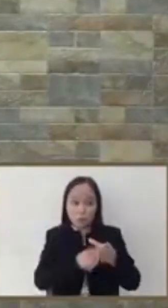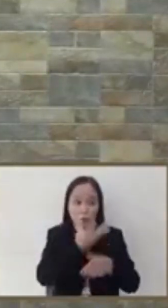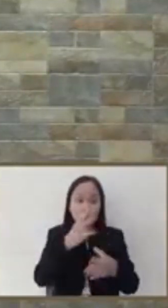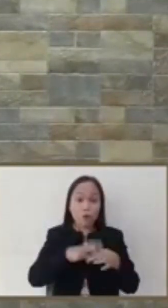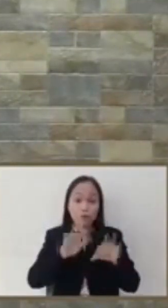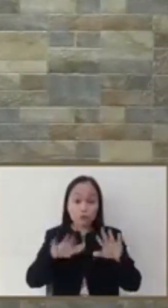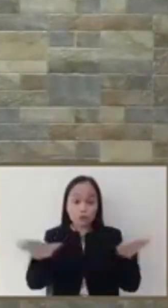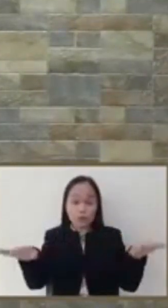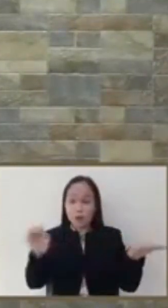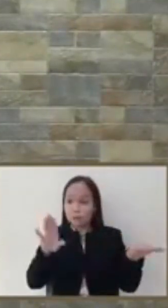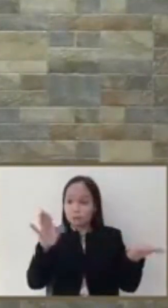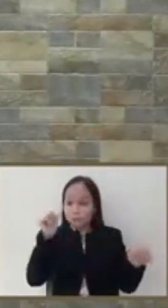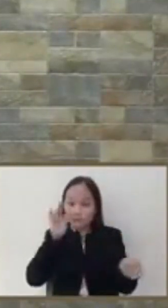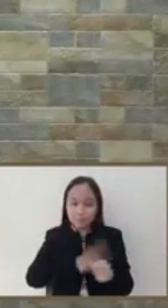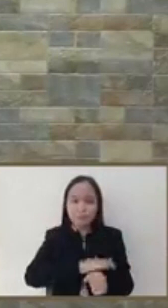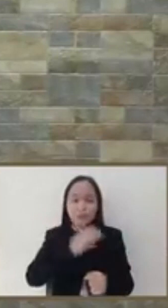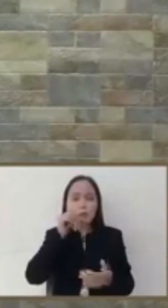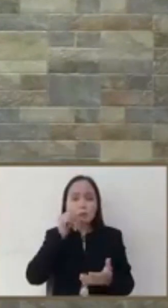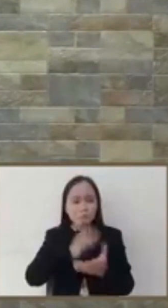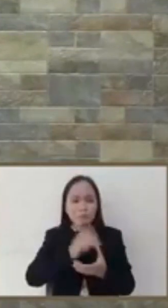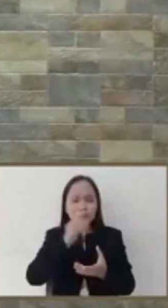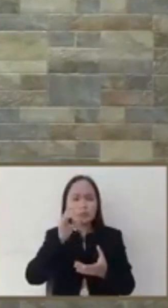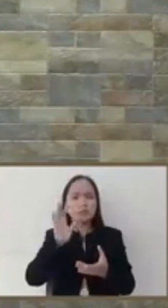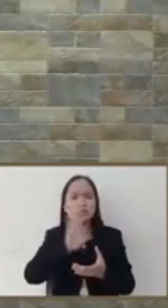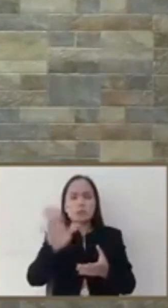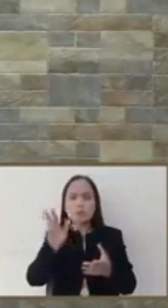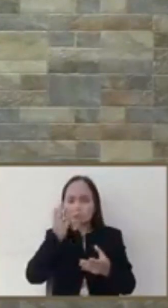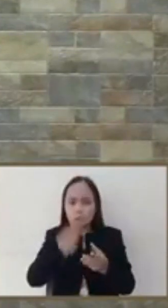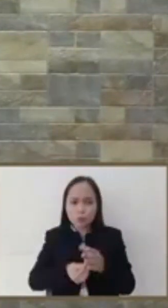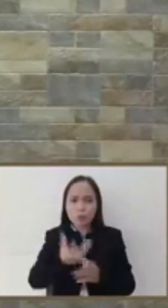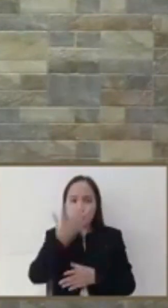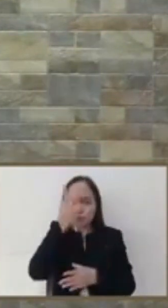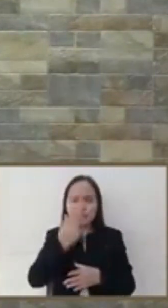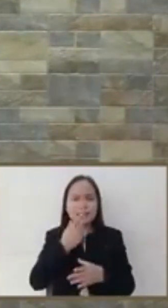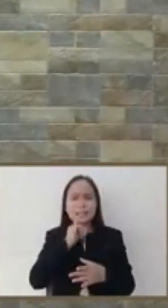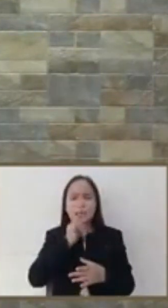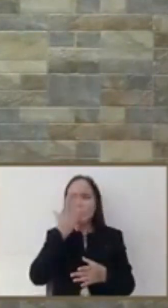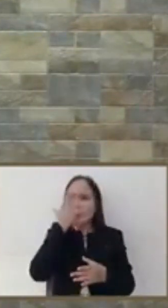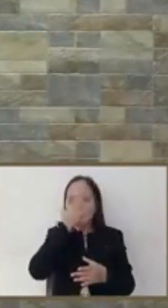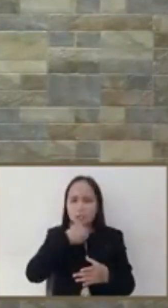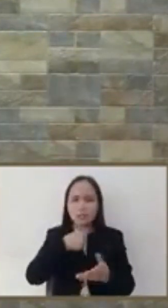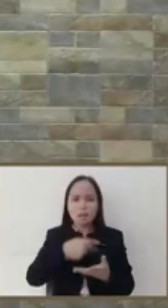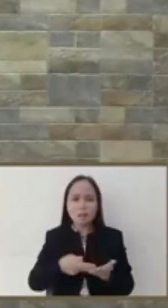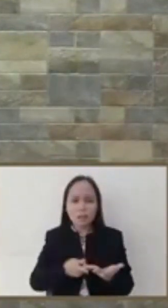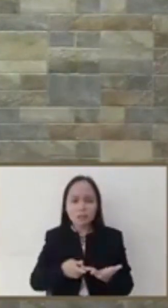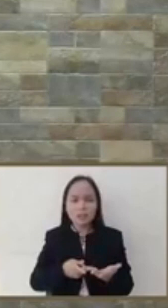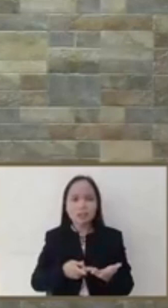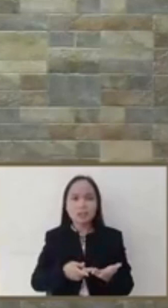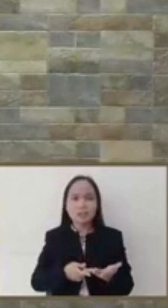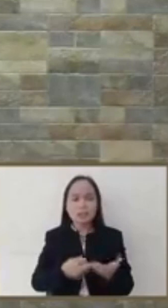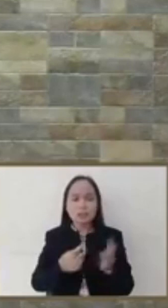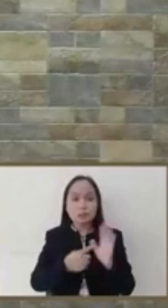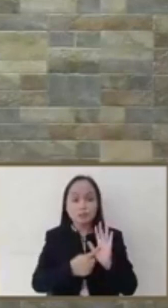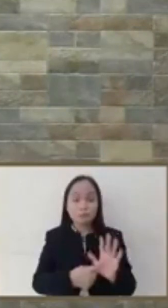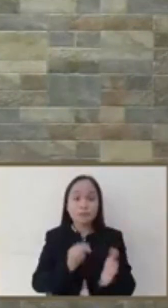ng iyong asawa, yung paglago ng iyong mga magulang, ay napakagandang bahagi po yan. Palatandaan, mga kapatid, na kayo